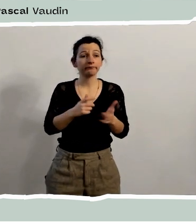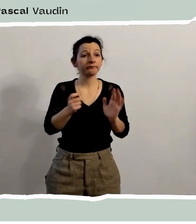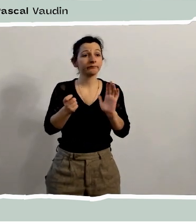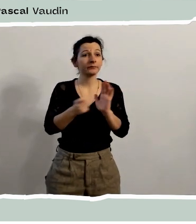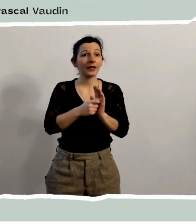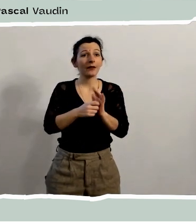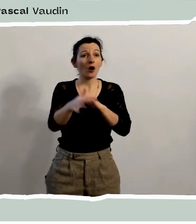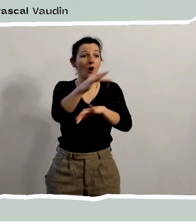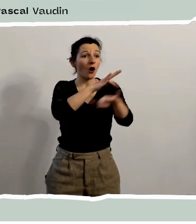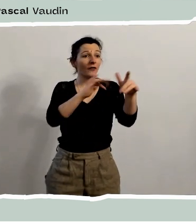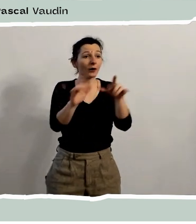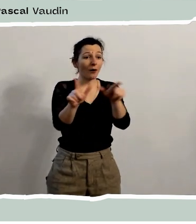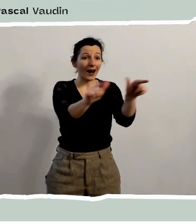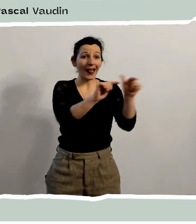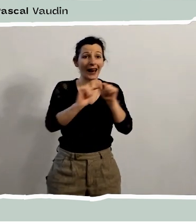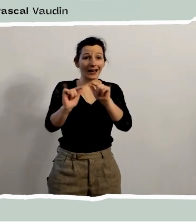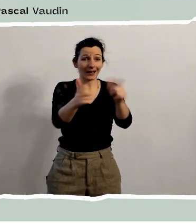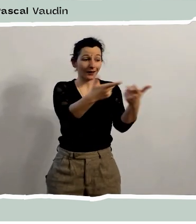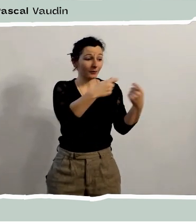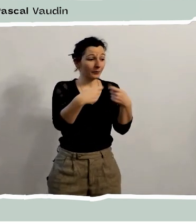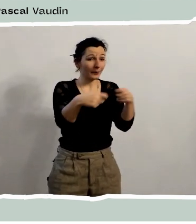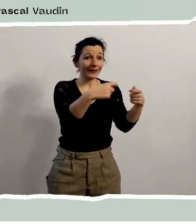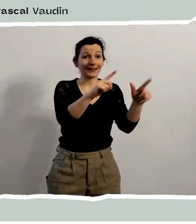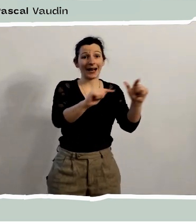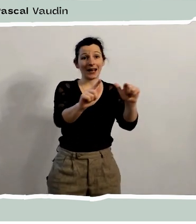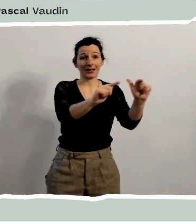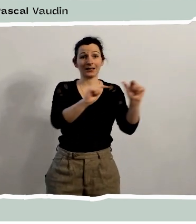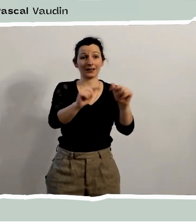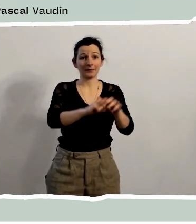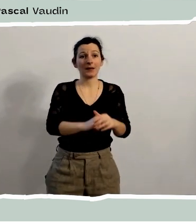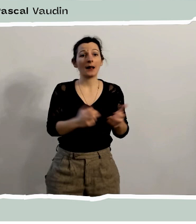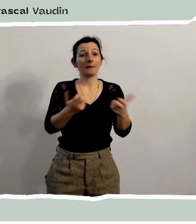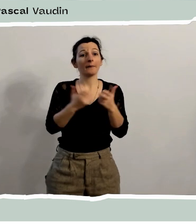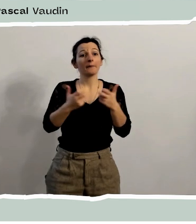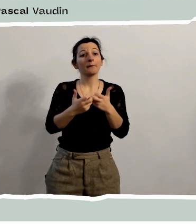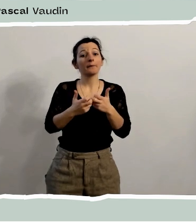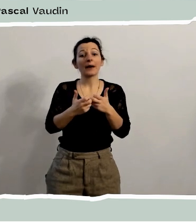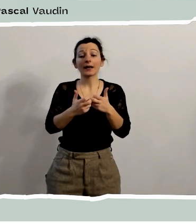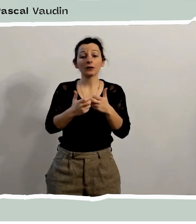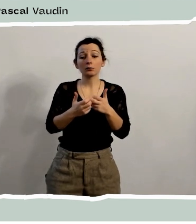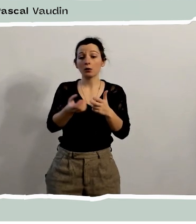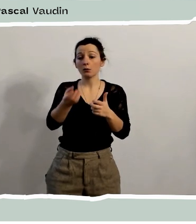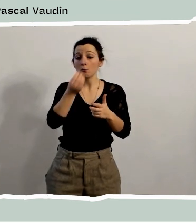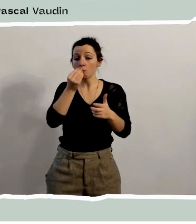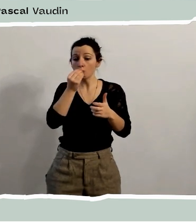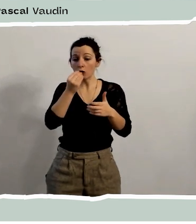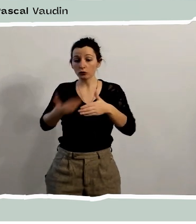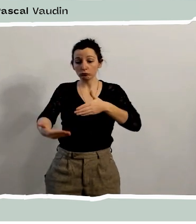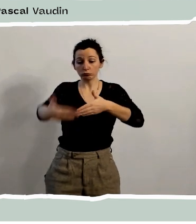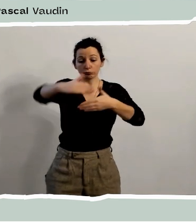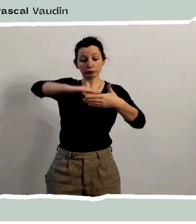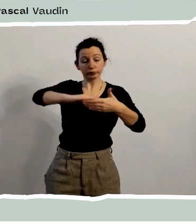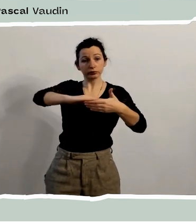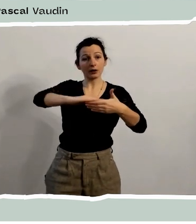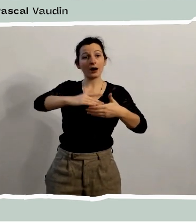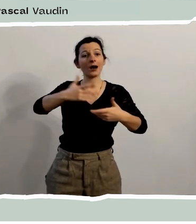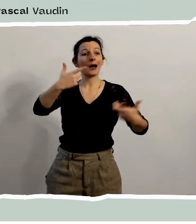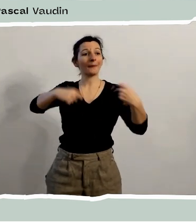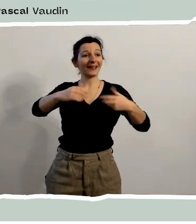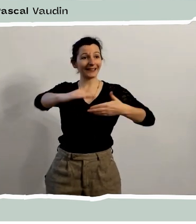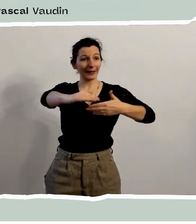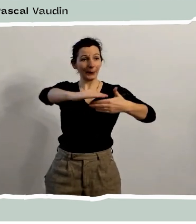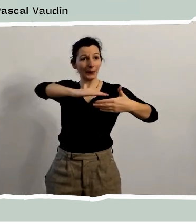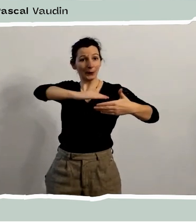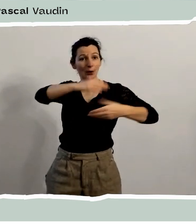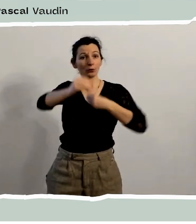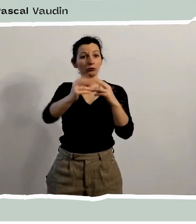nous environne. Et principalement donc dans les emballages alimentaires, les contenants en plastique, les films alimentaires, les